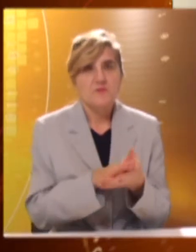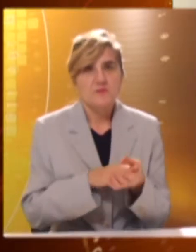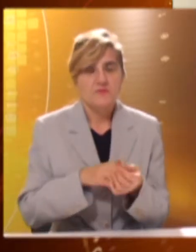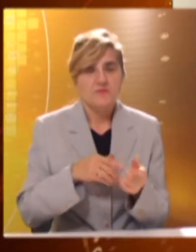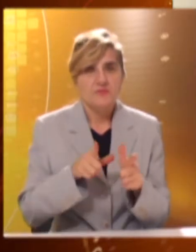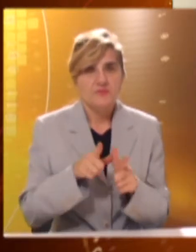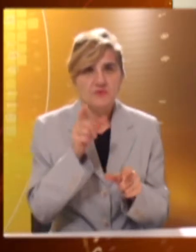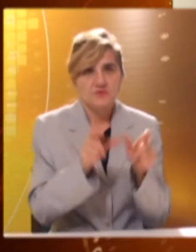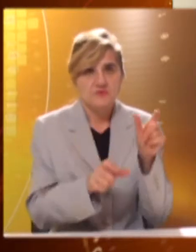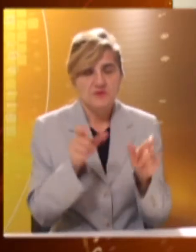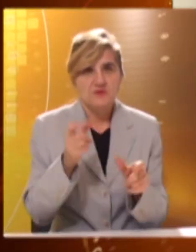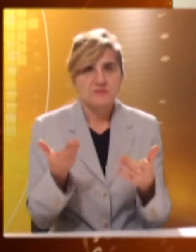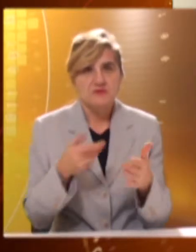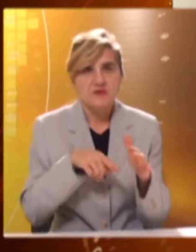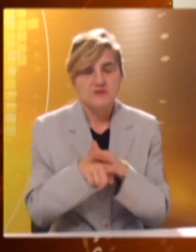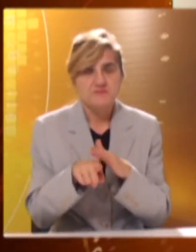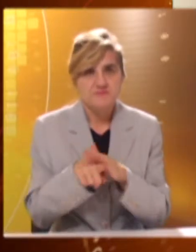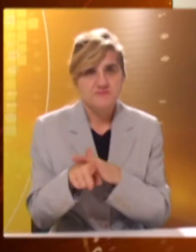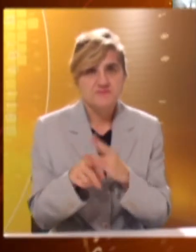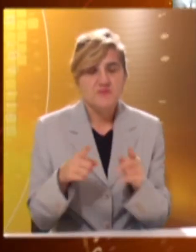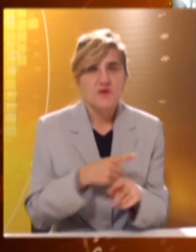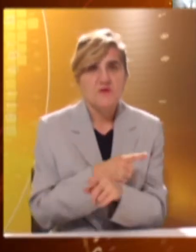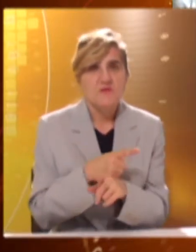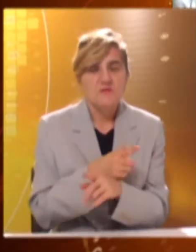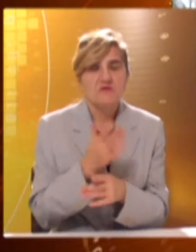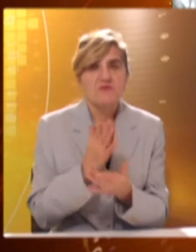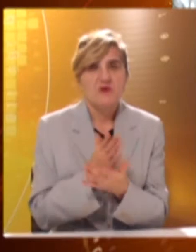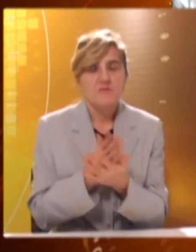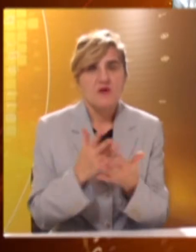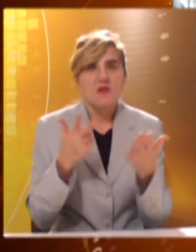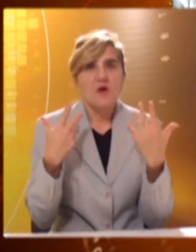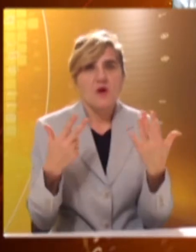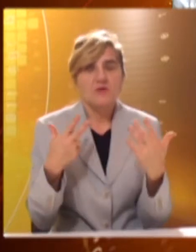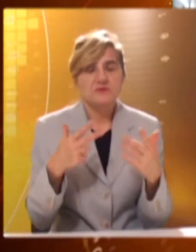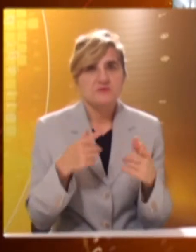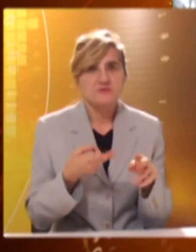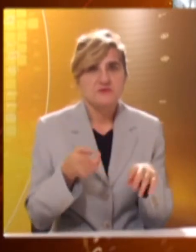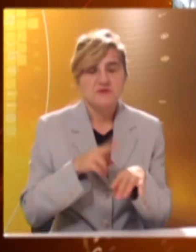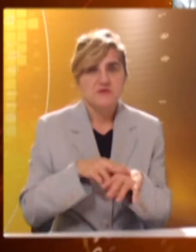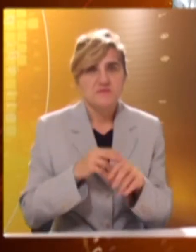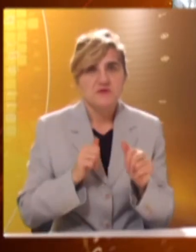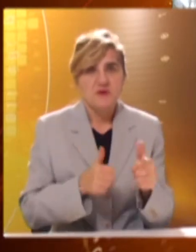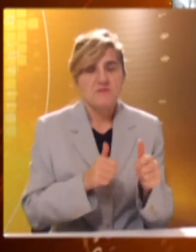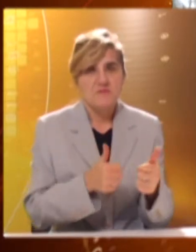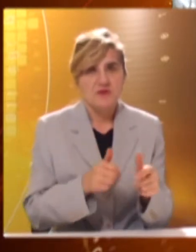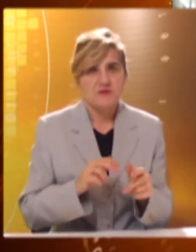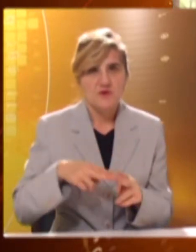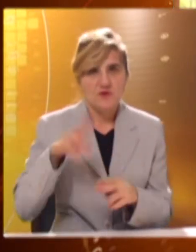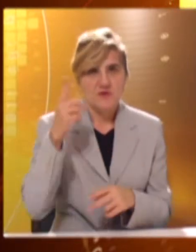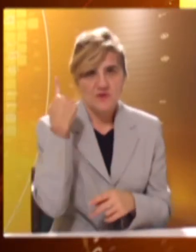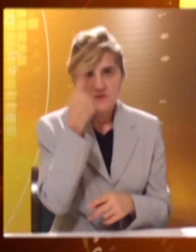krize u domu za decu Kolevka utočište je privremeno pronašlo 80 migranata, uglavnom uz pratnju odraslih.